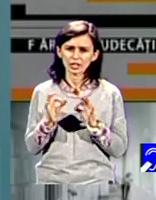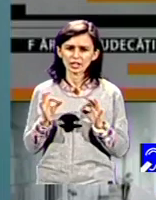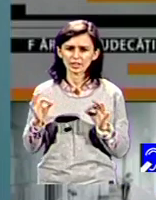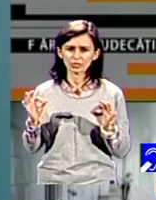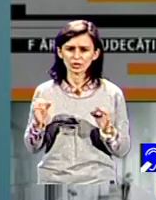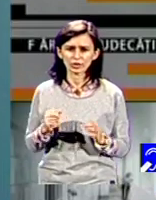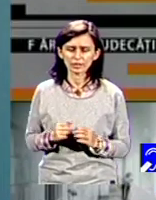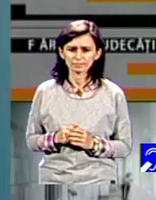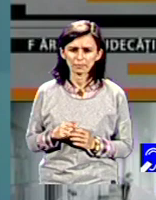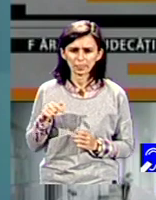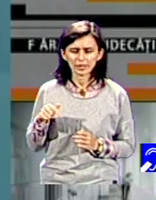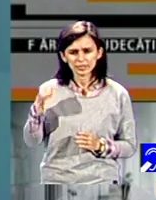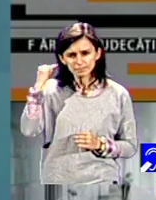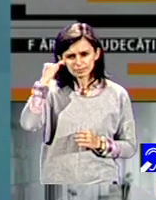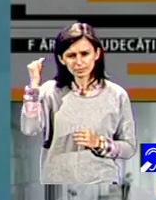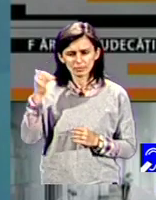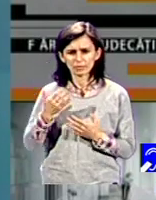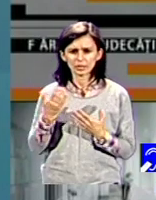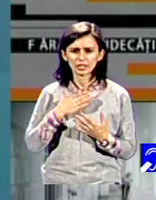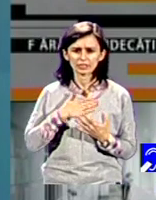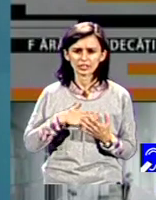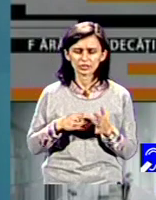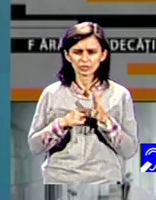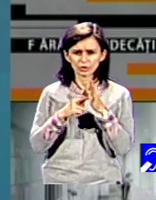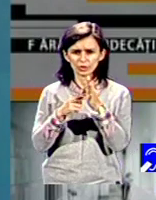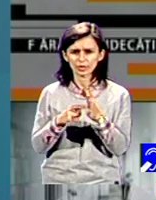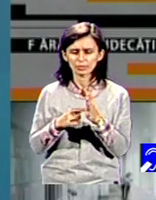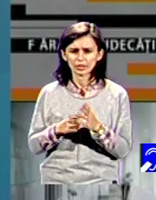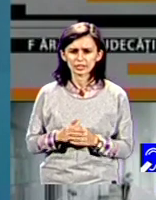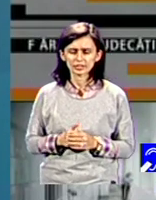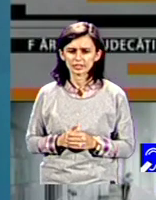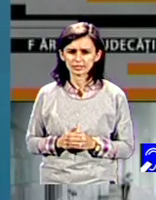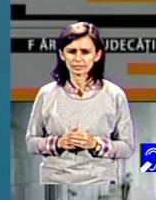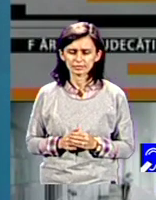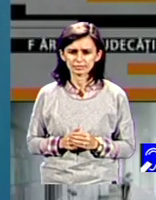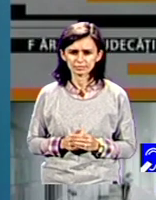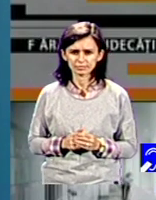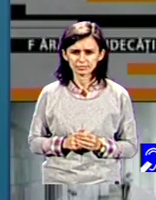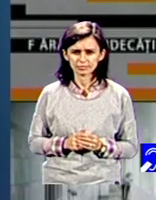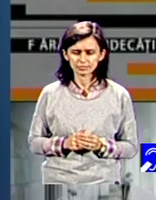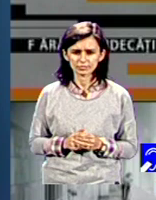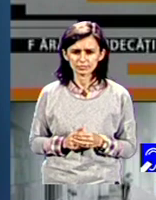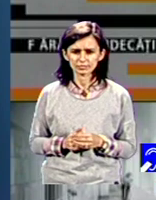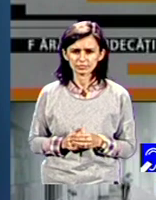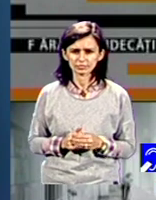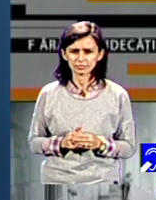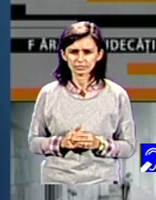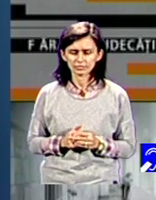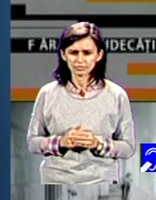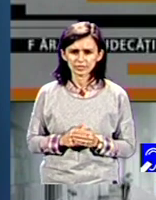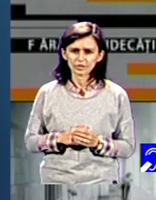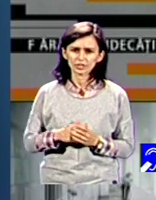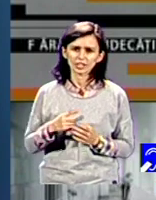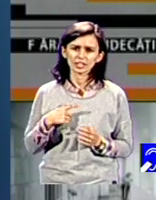transmit și de a împărtăși această viziune nu este acum așa cum vizionează este un aspect